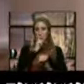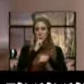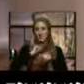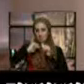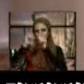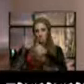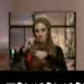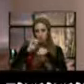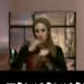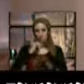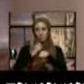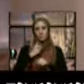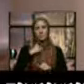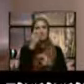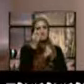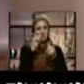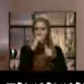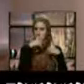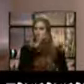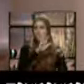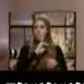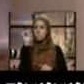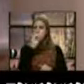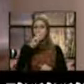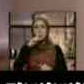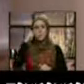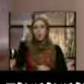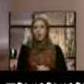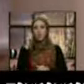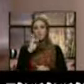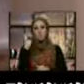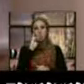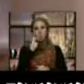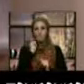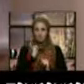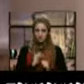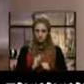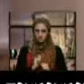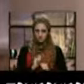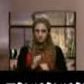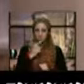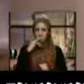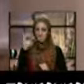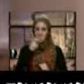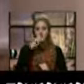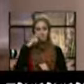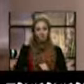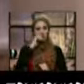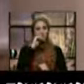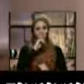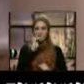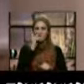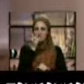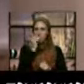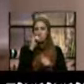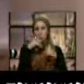طيب، خلي بالك من كلمه اشتري الاول. هي. تمام، هي خلاص دخلت في دور العبوديه ولا يشترى، يعني الكلمات نفسها.